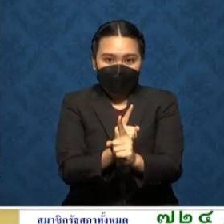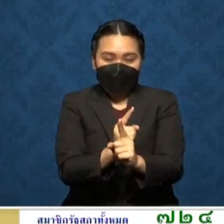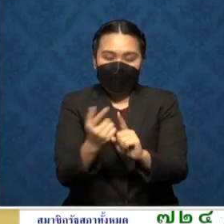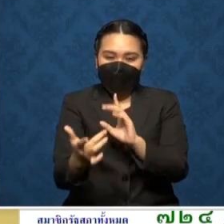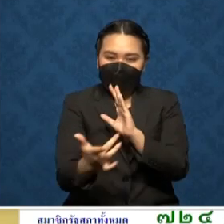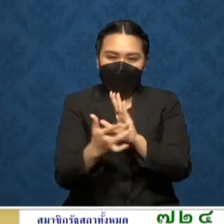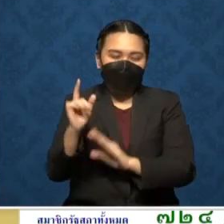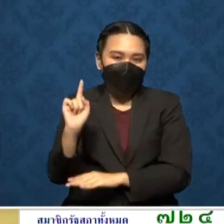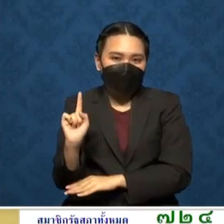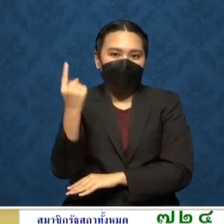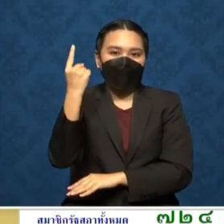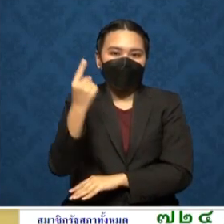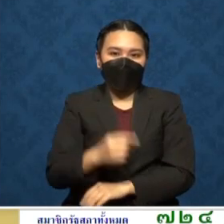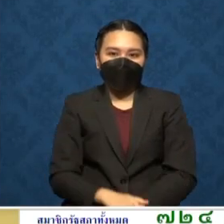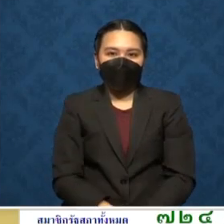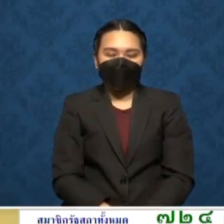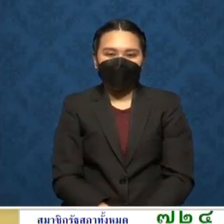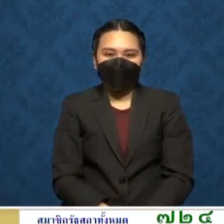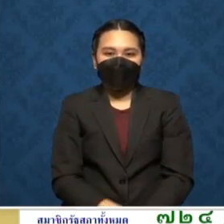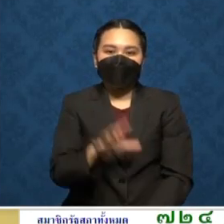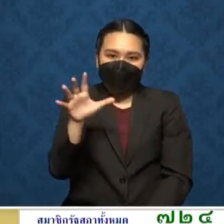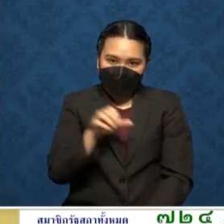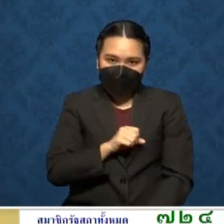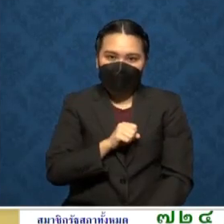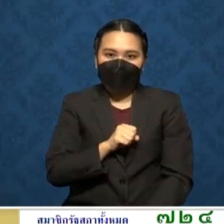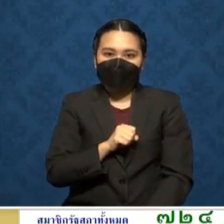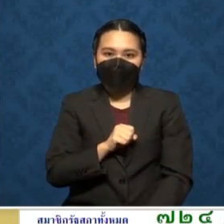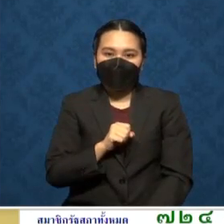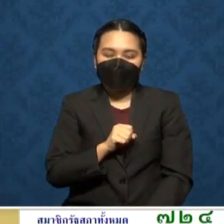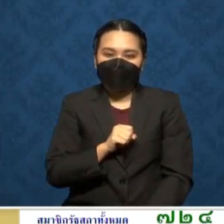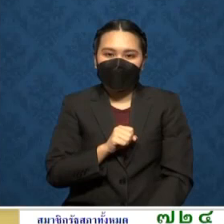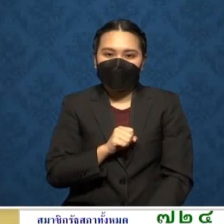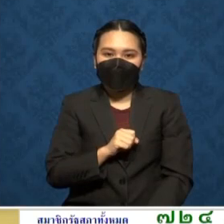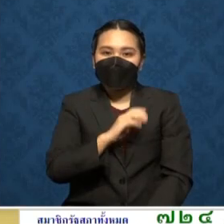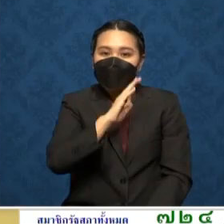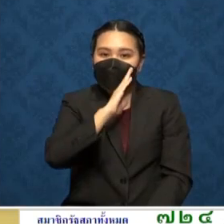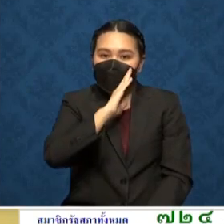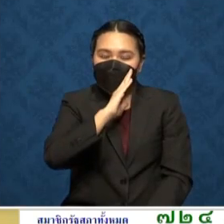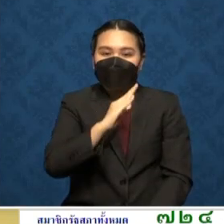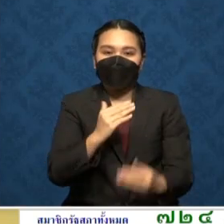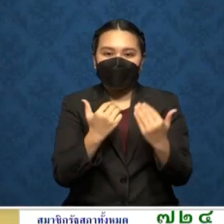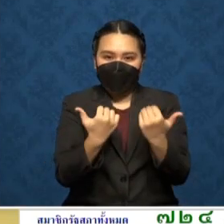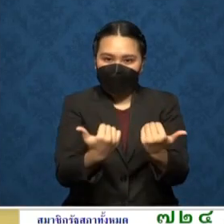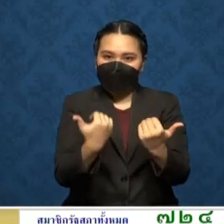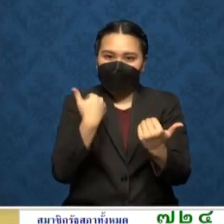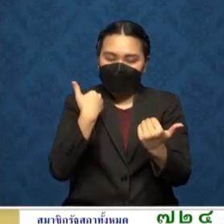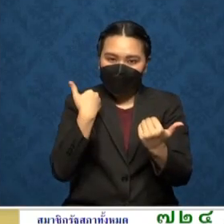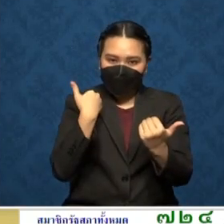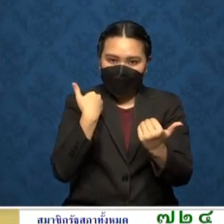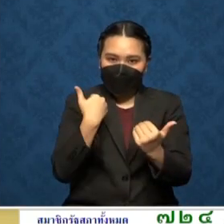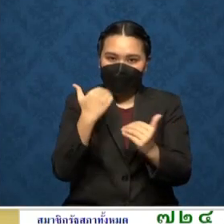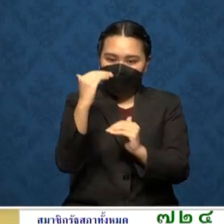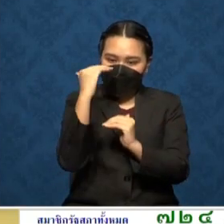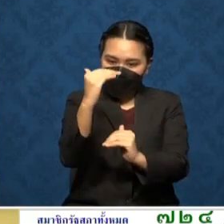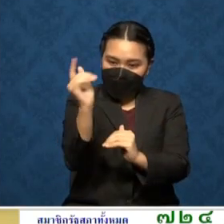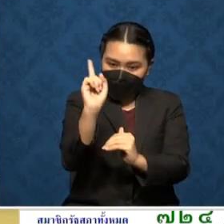ยมาใช้ถ้าขณะนี้มันมีขอบเขตไปเพียงไหนก็ใช้ไ